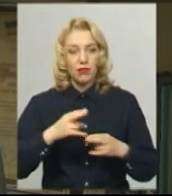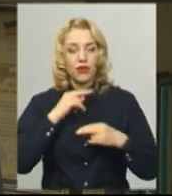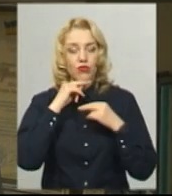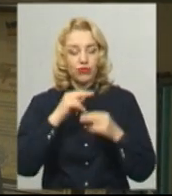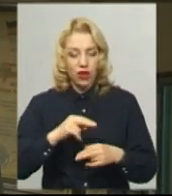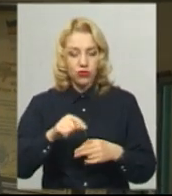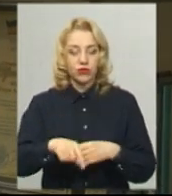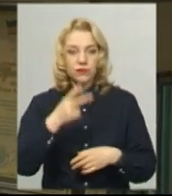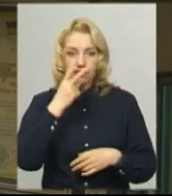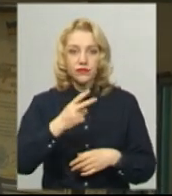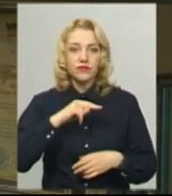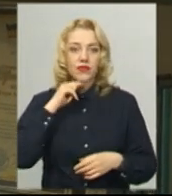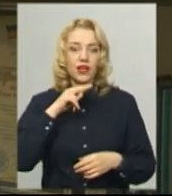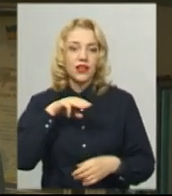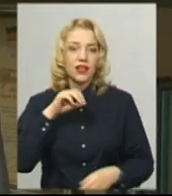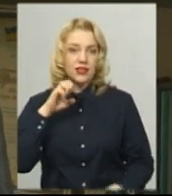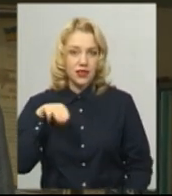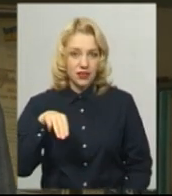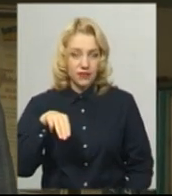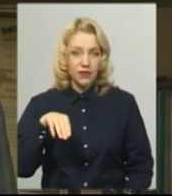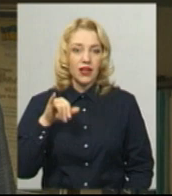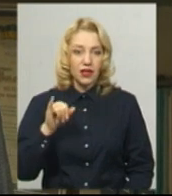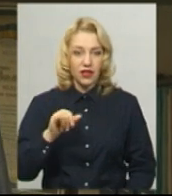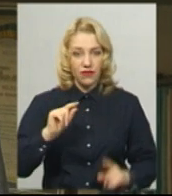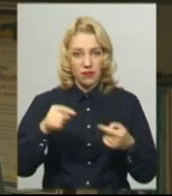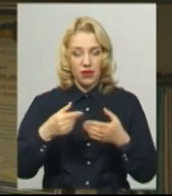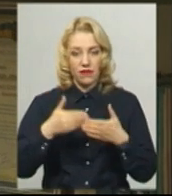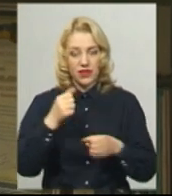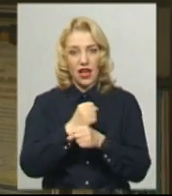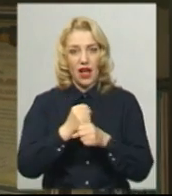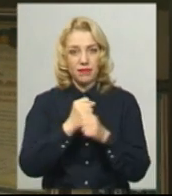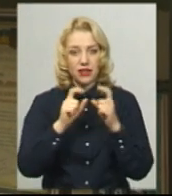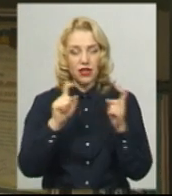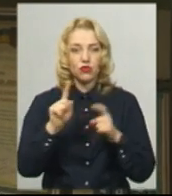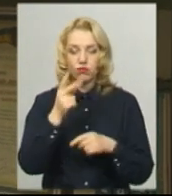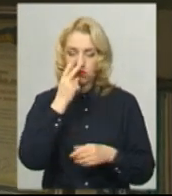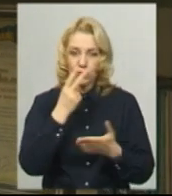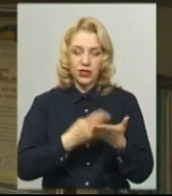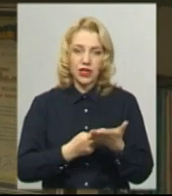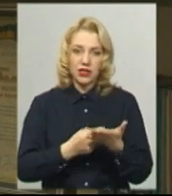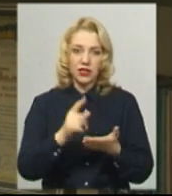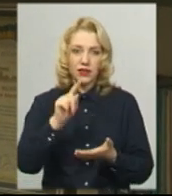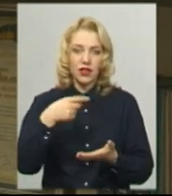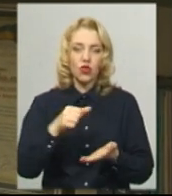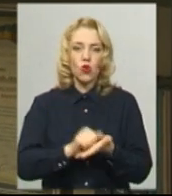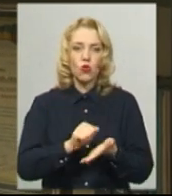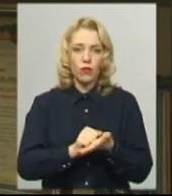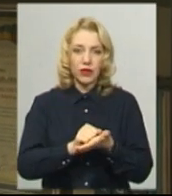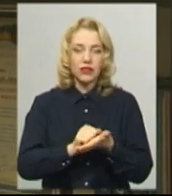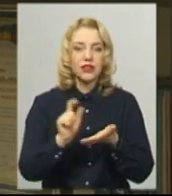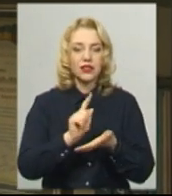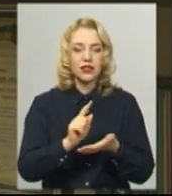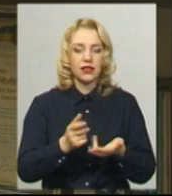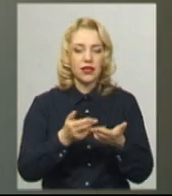увагу цим тестам і вимагати від аптечних закладів, щоб показували документи, які підтверджують